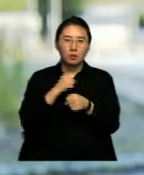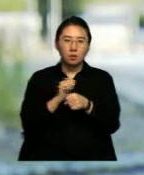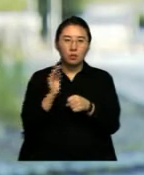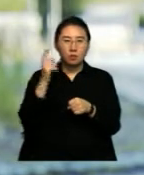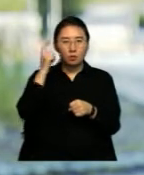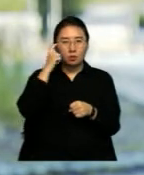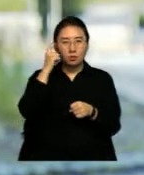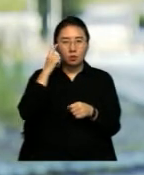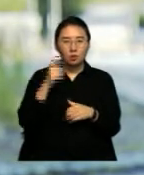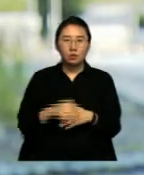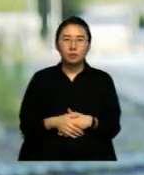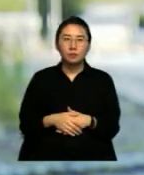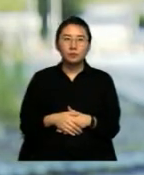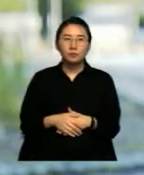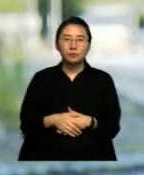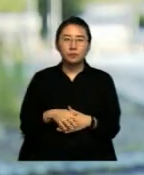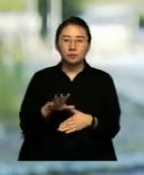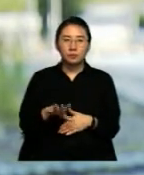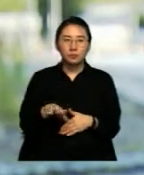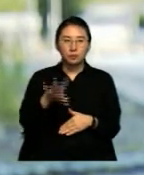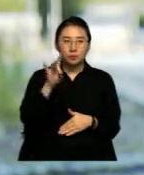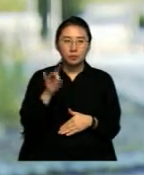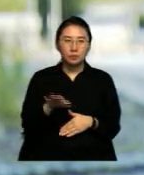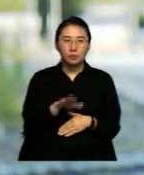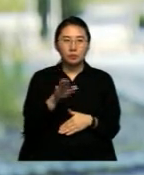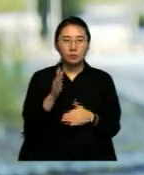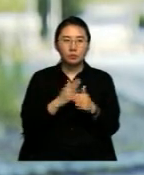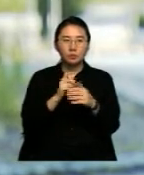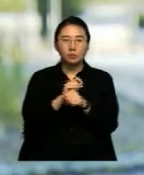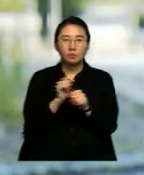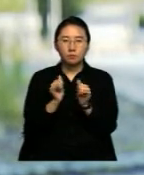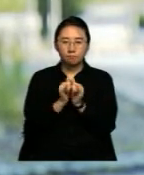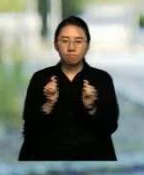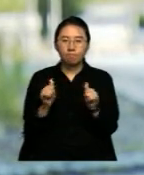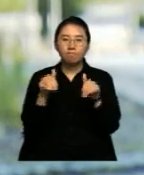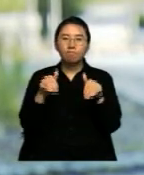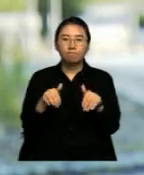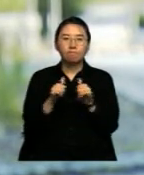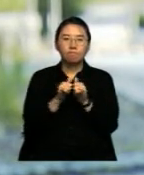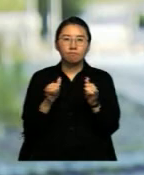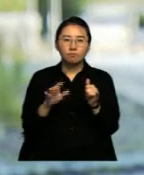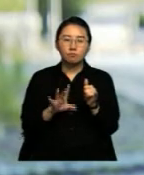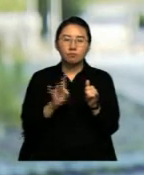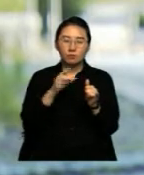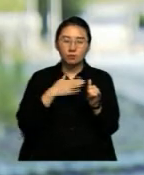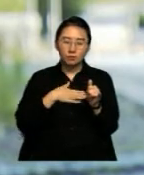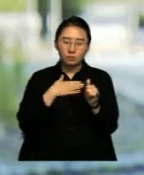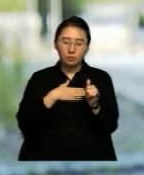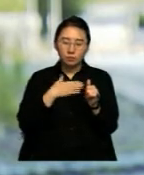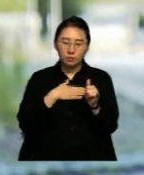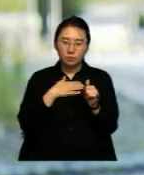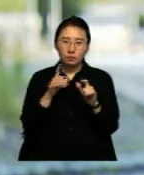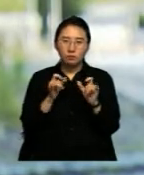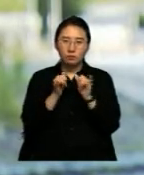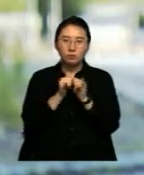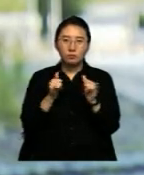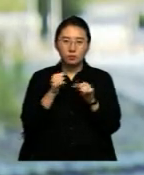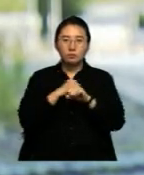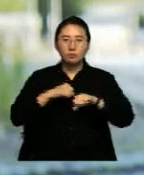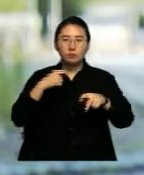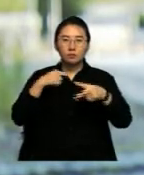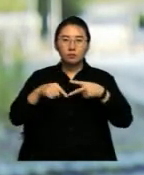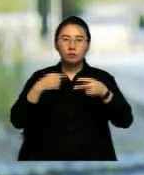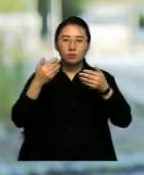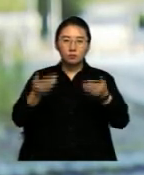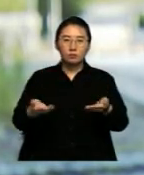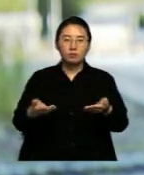저는 이렇게 판단했고요. 따라서 우선적으로 우리 공무원들이 먼저 직원들이 그것을 먼저 알아야 시민들께 널리